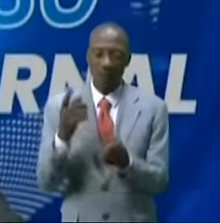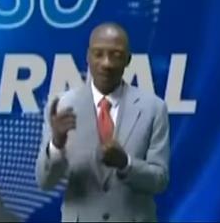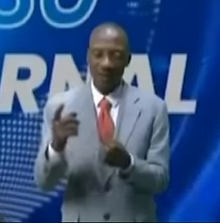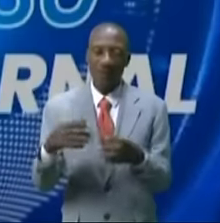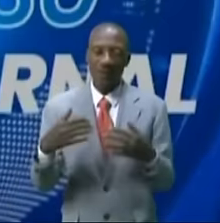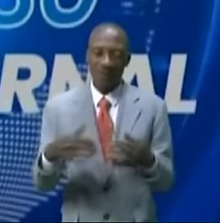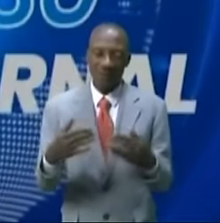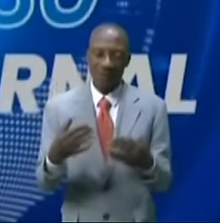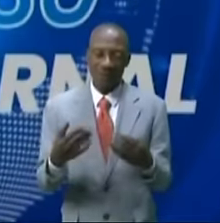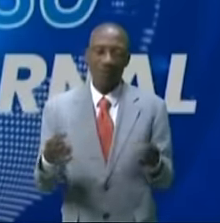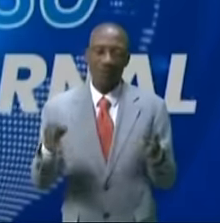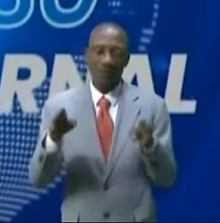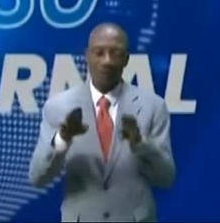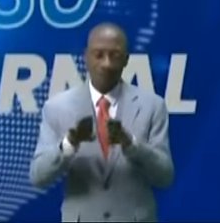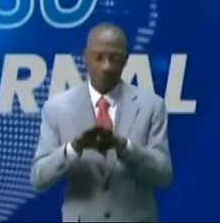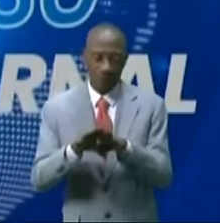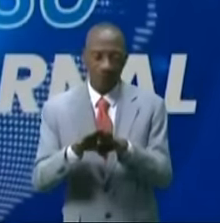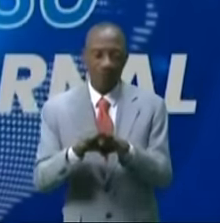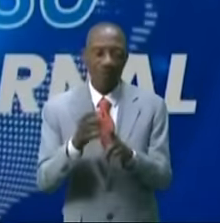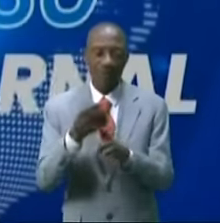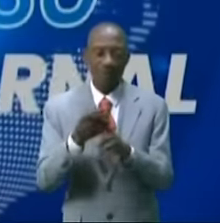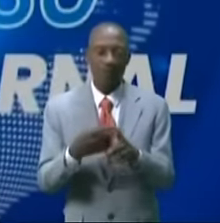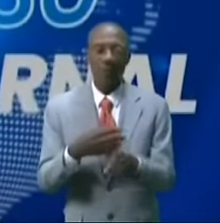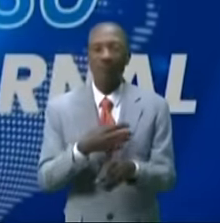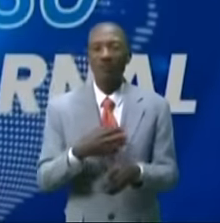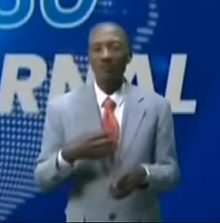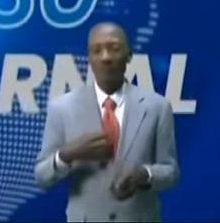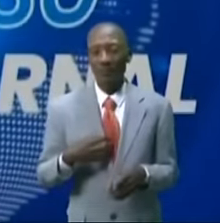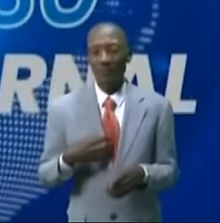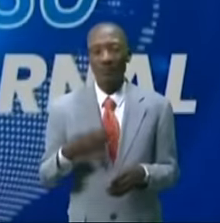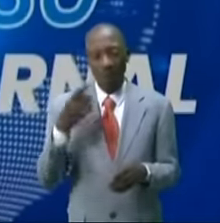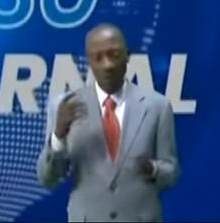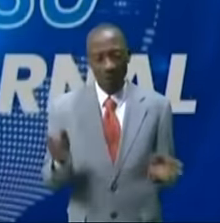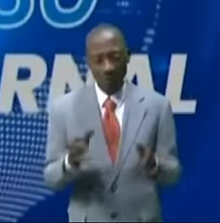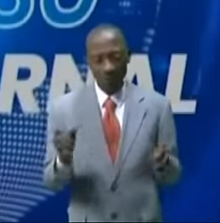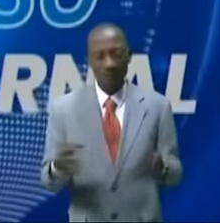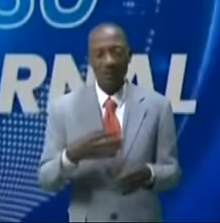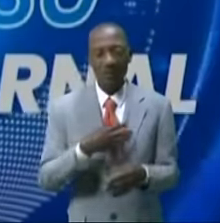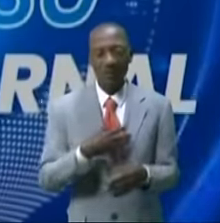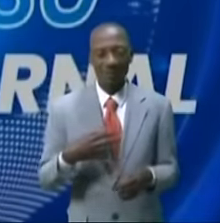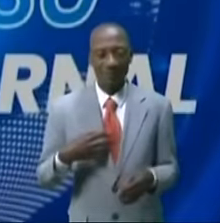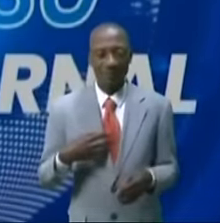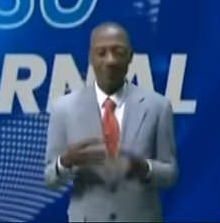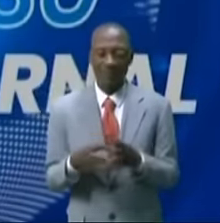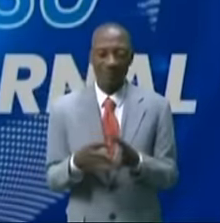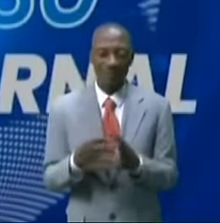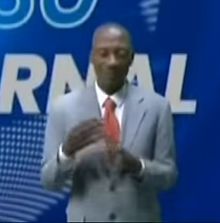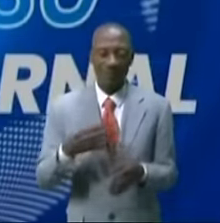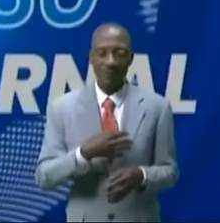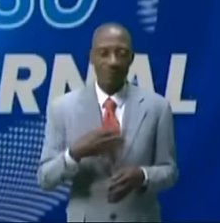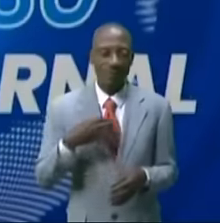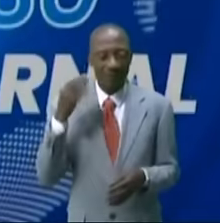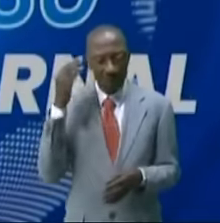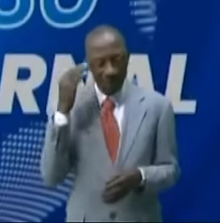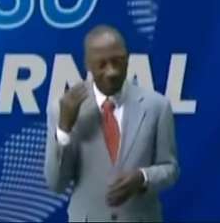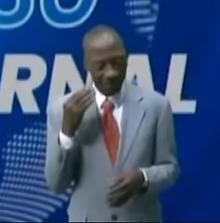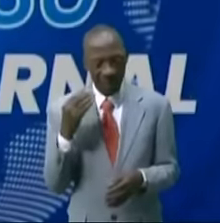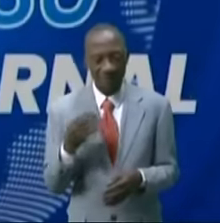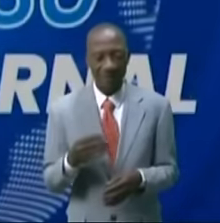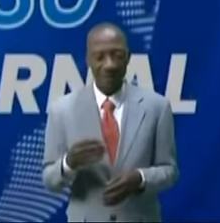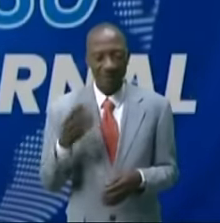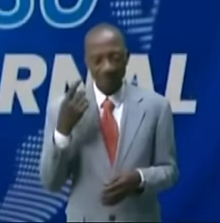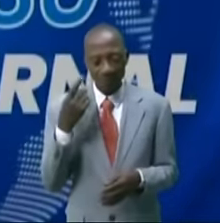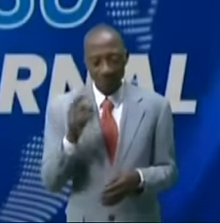grande manifestation est organisée par les femmes de cette entreprise publique, cérémonie présidée par le directeur général de cet office en présence